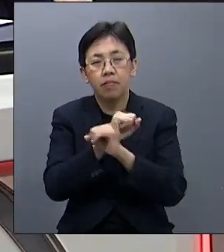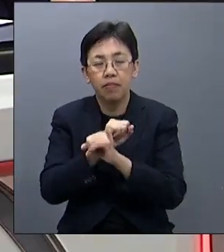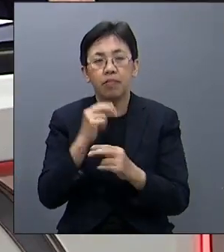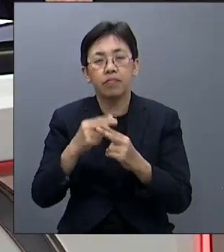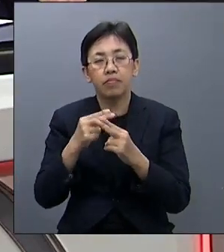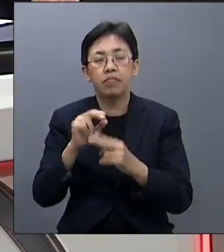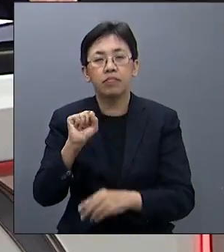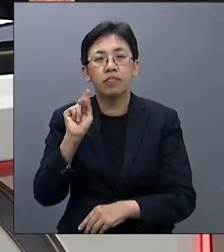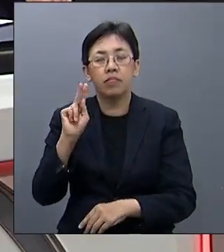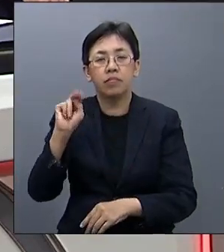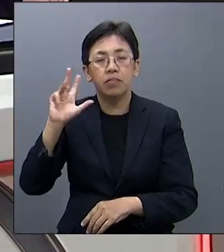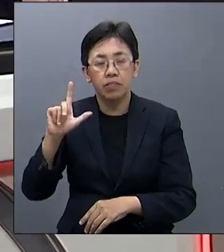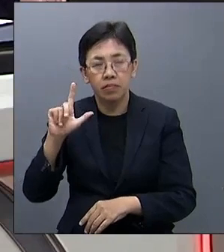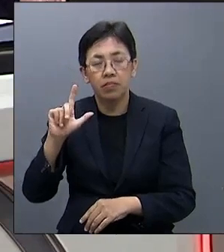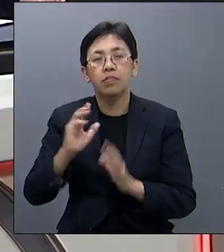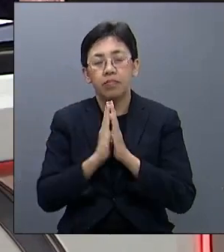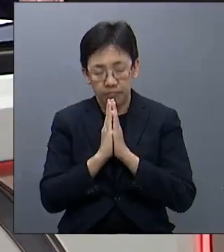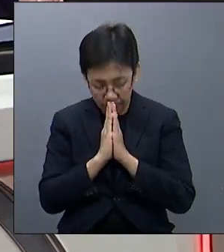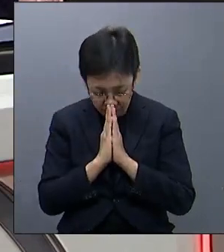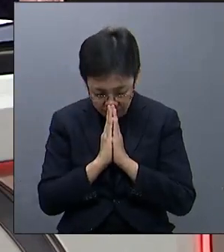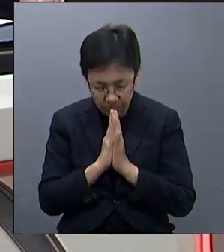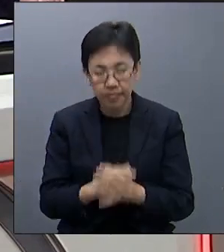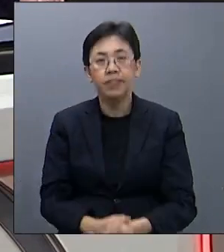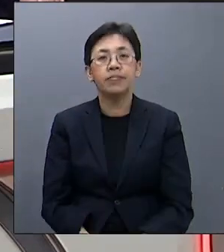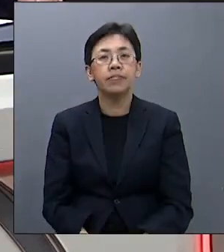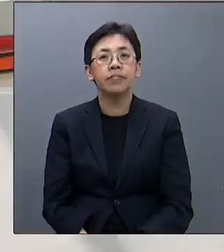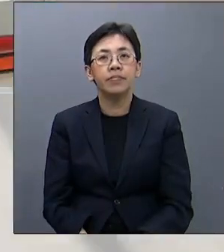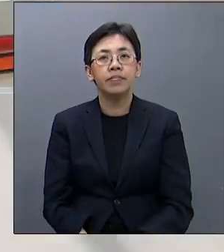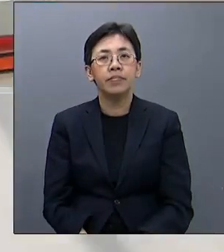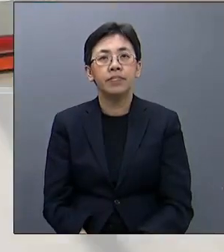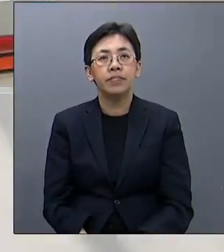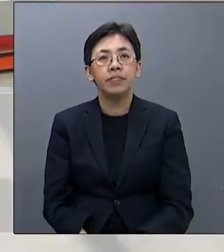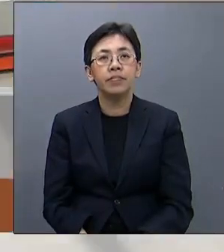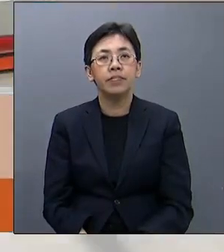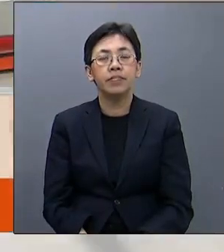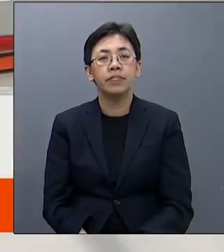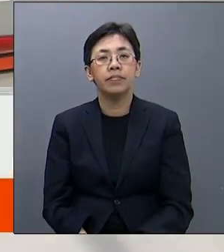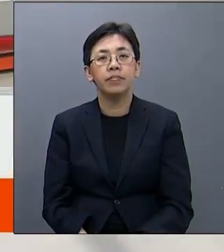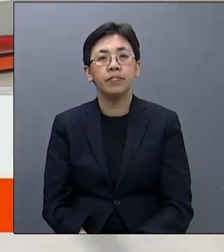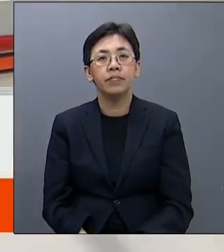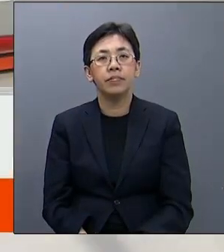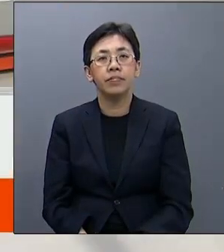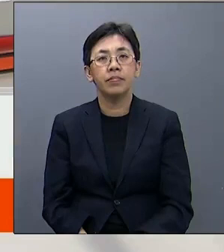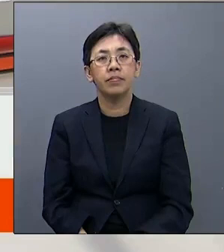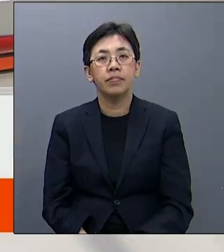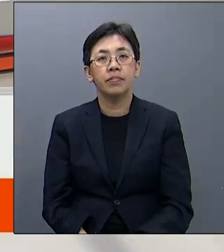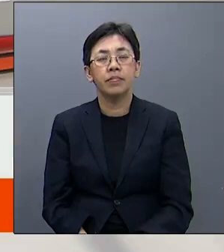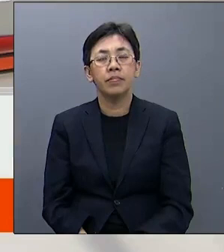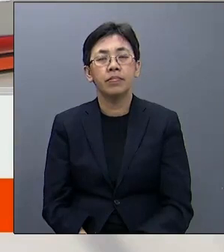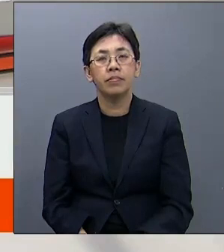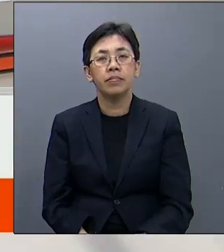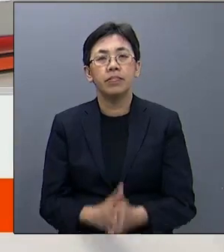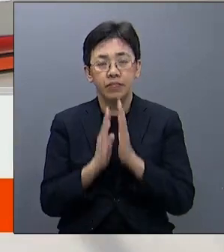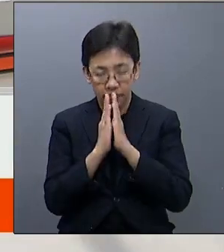กมช.นะคะสวัสดีค่ะ สวัสดีค่ะ คร ับ สว ั สดีครับ ค่ะ สวัสดีครับพิธีกร